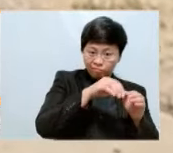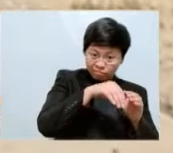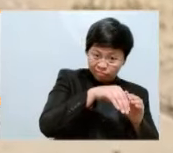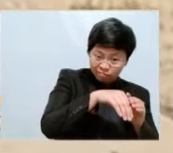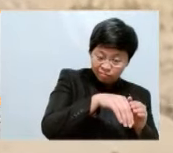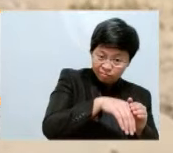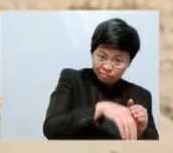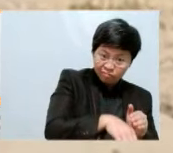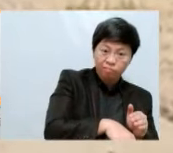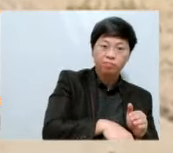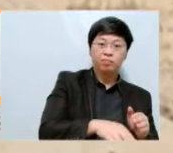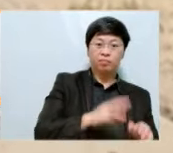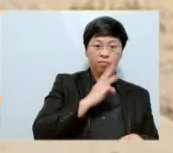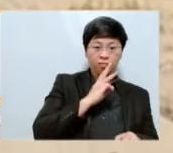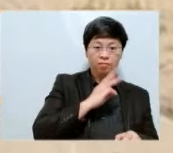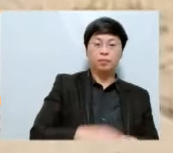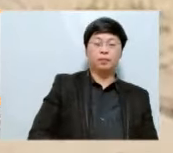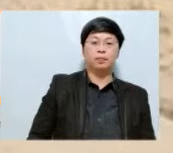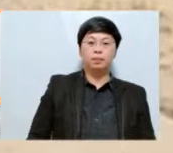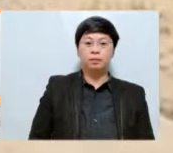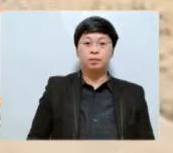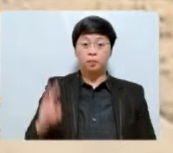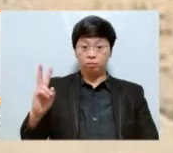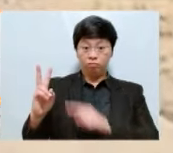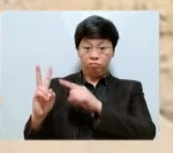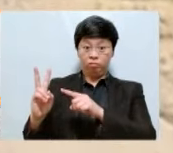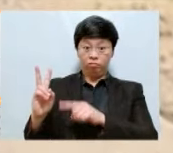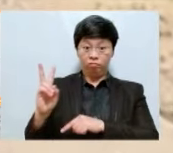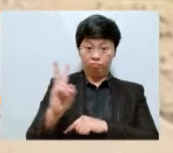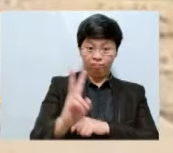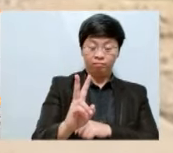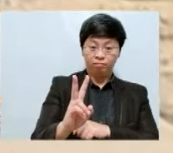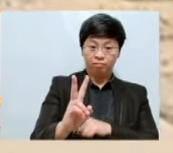may dalawang napadaan sa lugar at agad lumangoy ang isa.